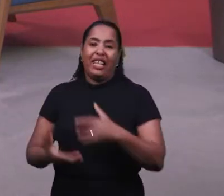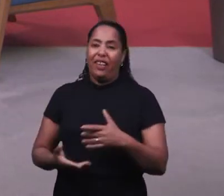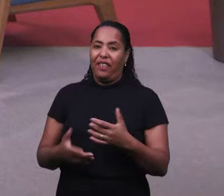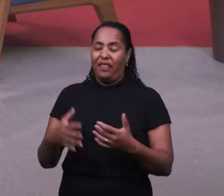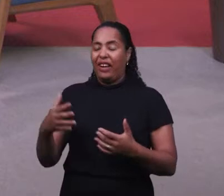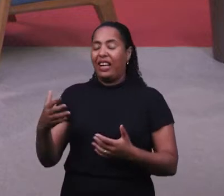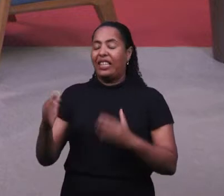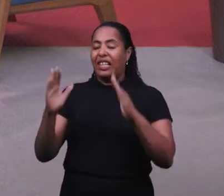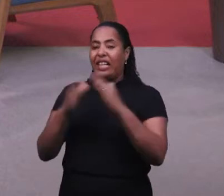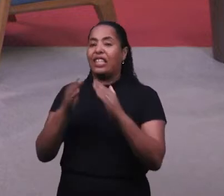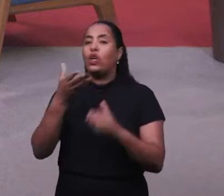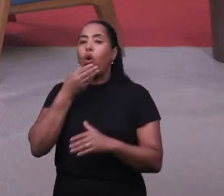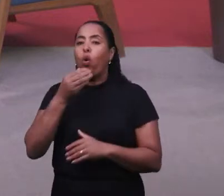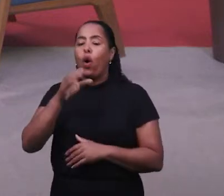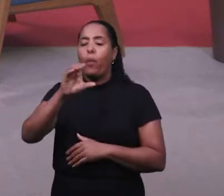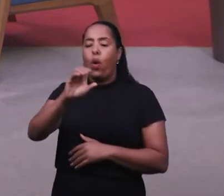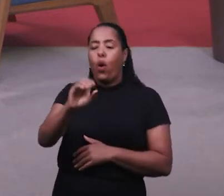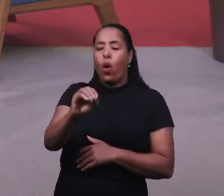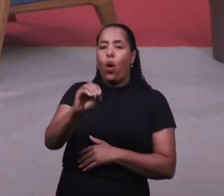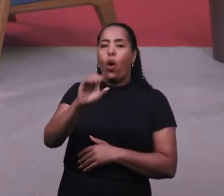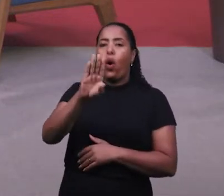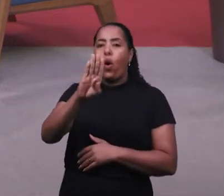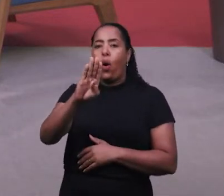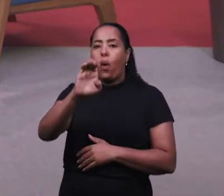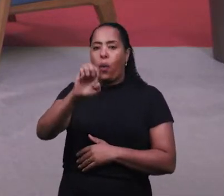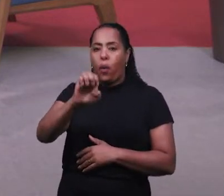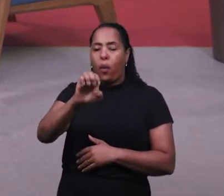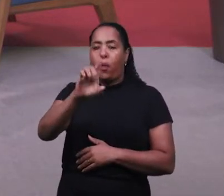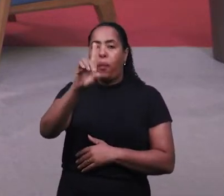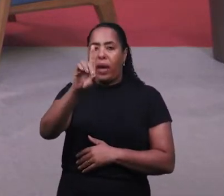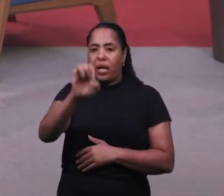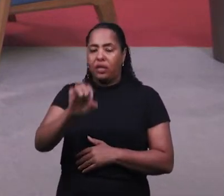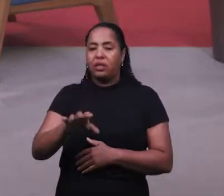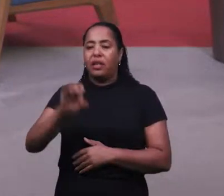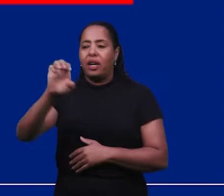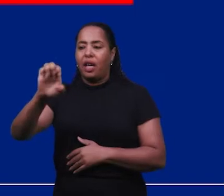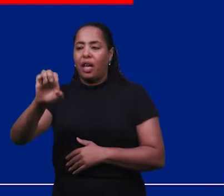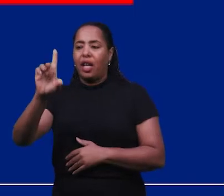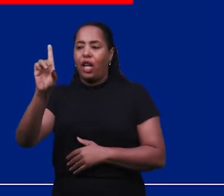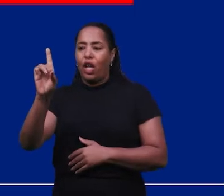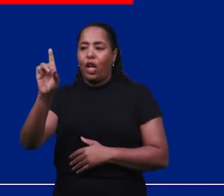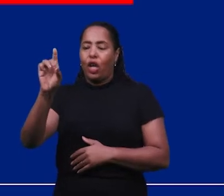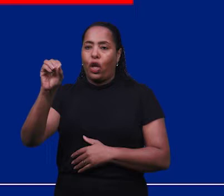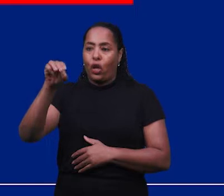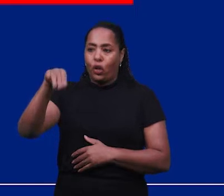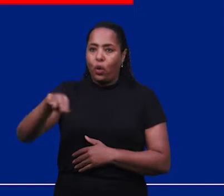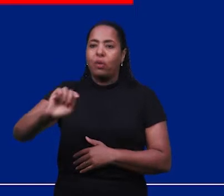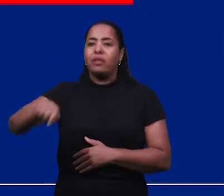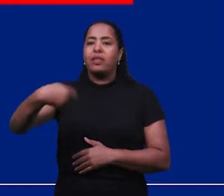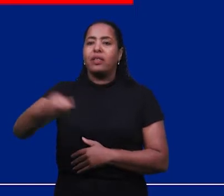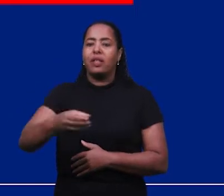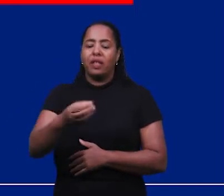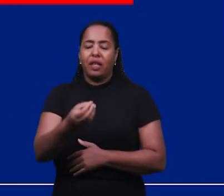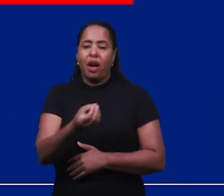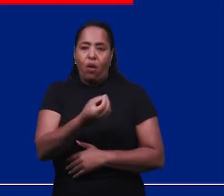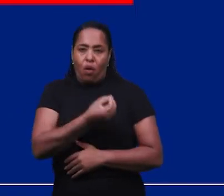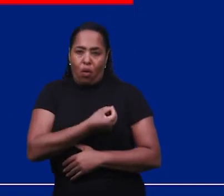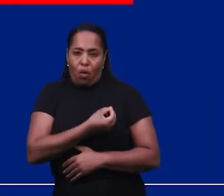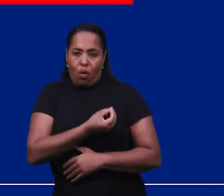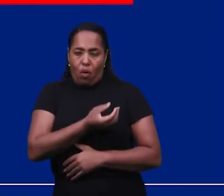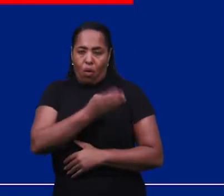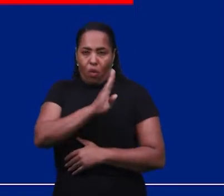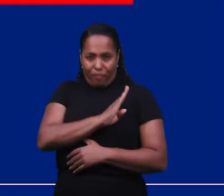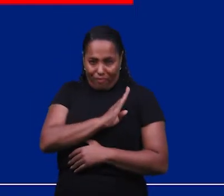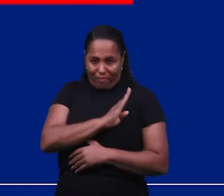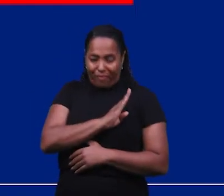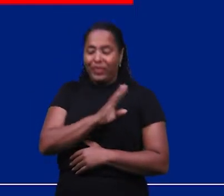qu'elle est passée à la maison d'un certain homme appelé Obed-Édom. 2 Samuel 6, 11 nous dit, et l'arche du